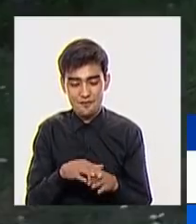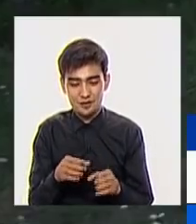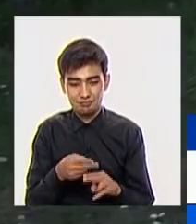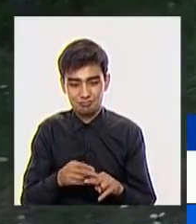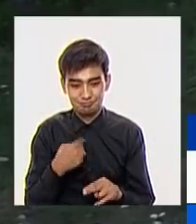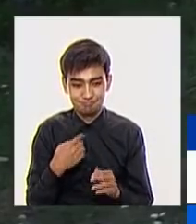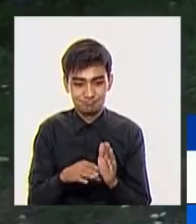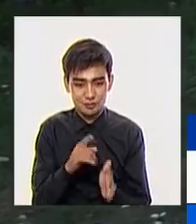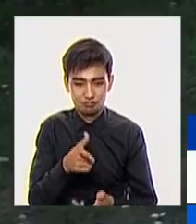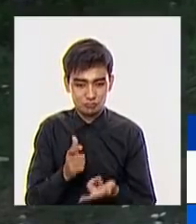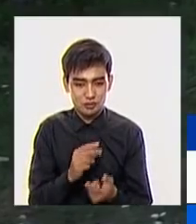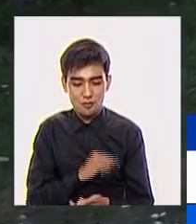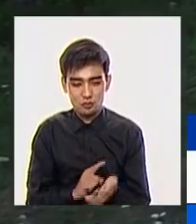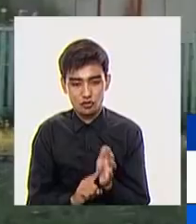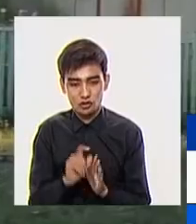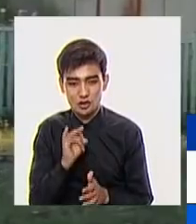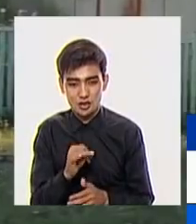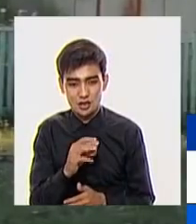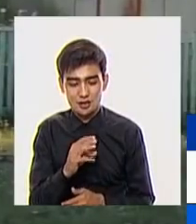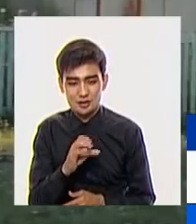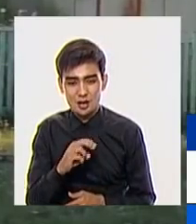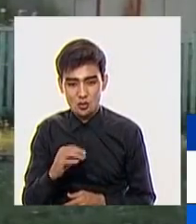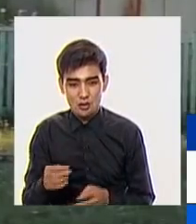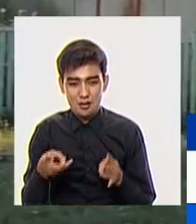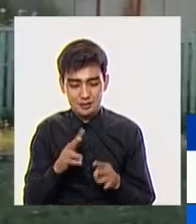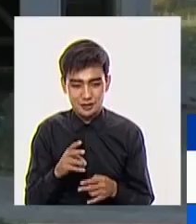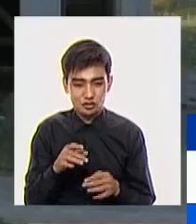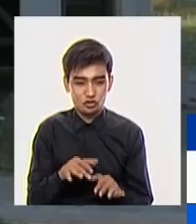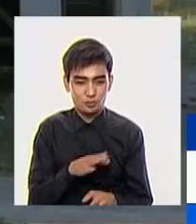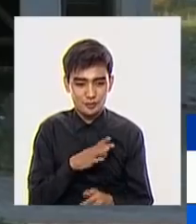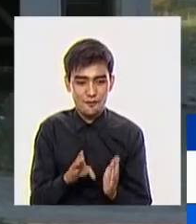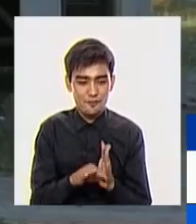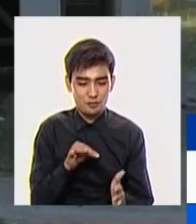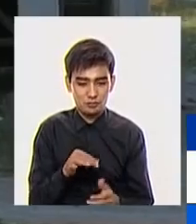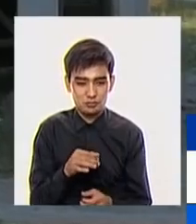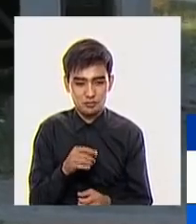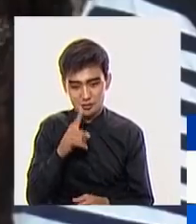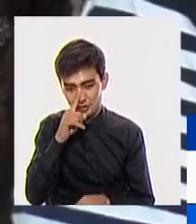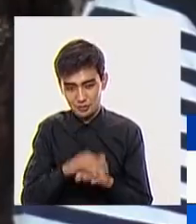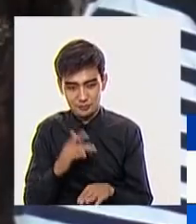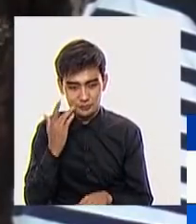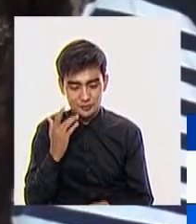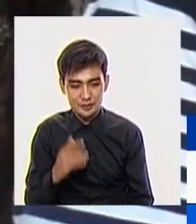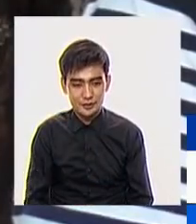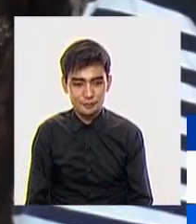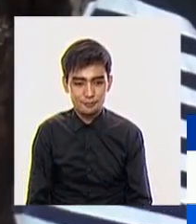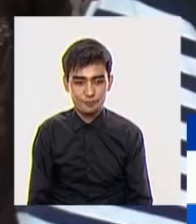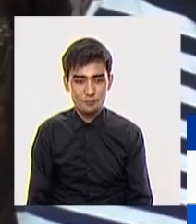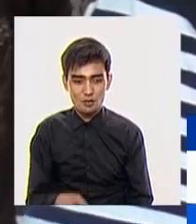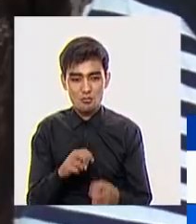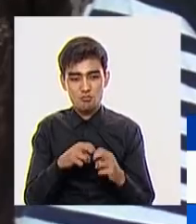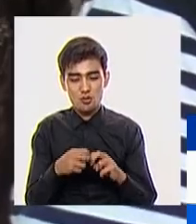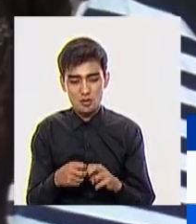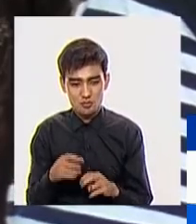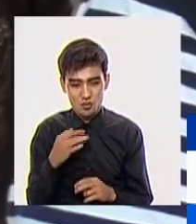начнет реально работать, то в селе Черемшанка решили оставить все как есть и проголосовать за действующего акима. Много проблем, но все проблемы